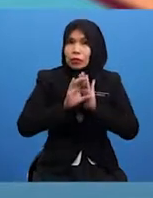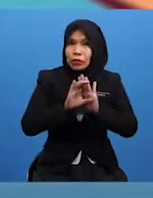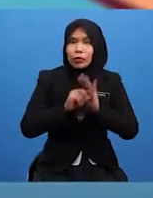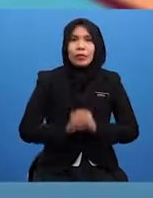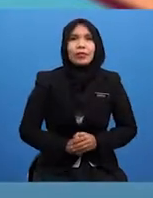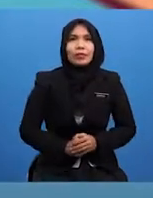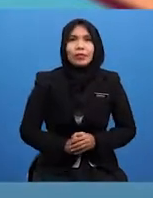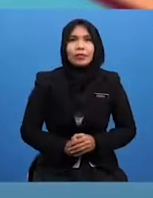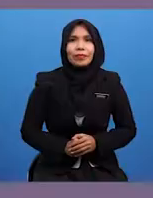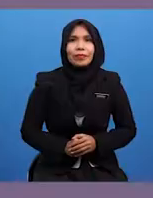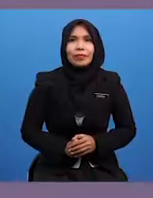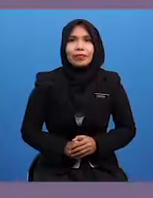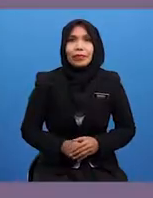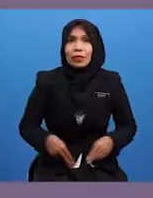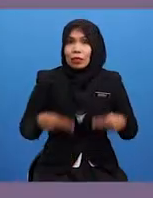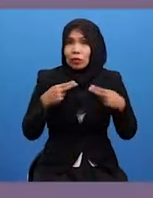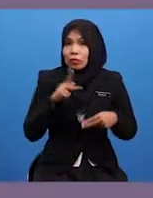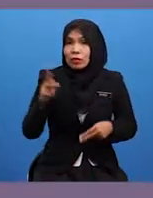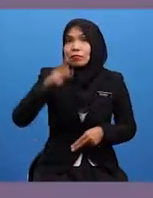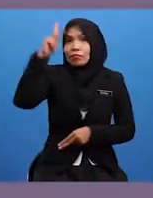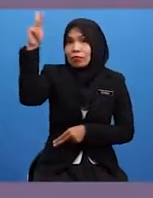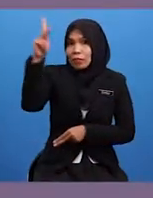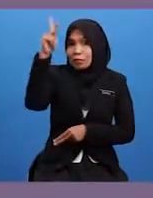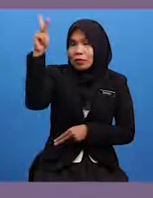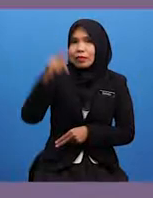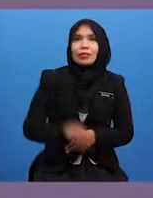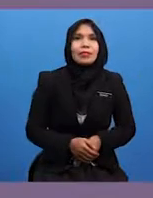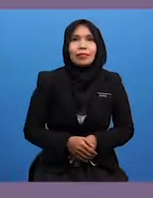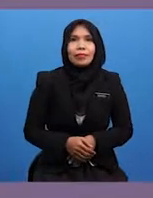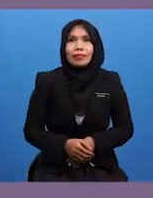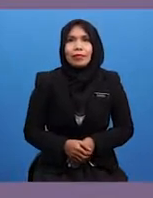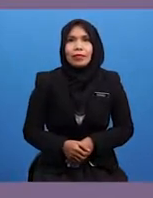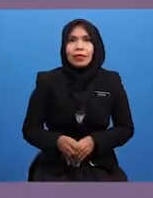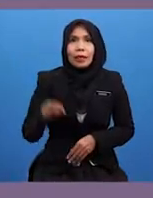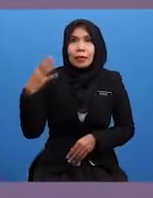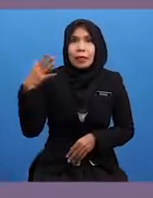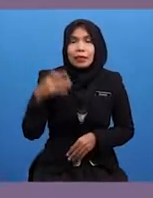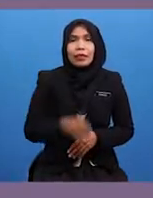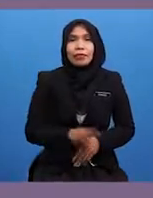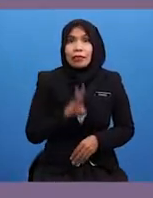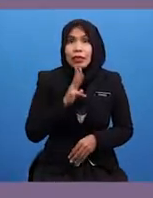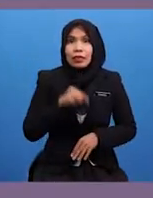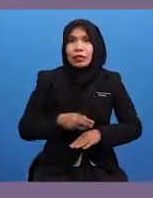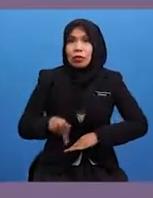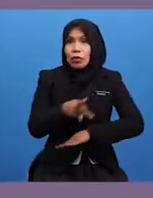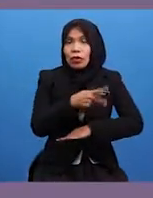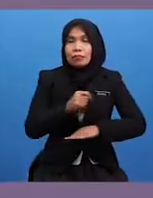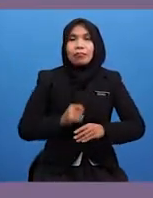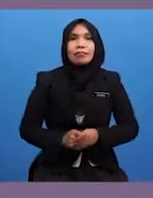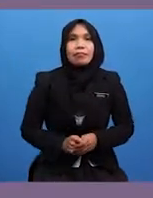seperti menghidupkan kipas, memanaskan air di kolam renang, memanaskan air